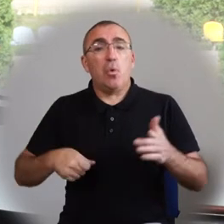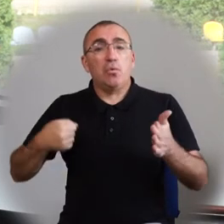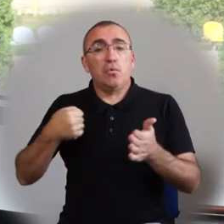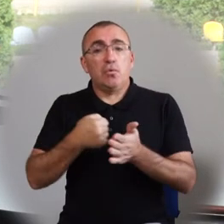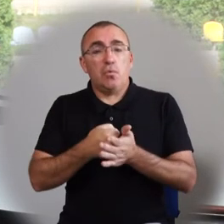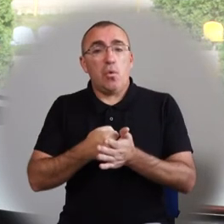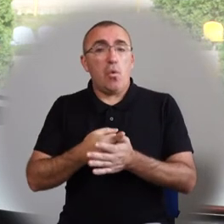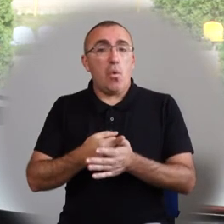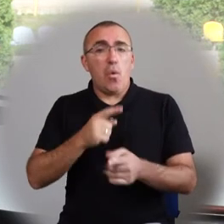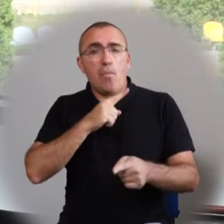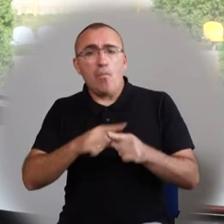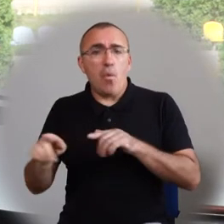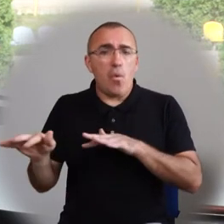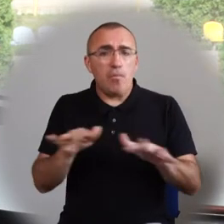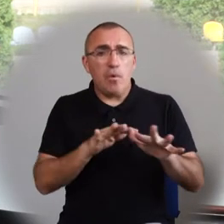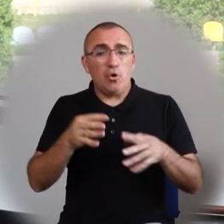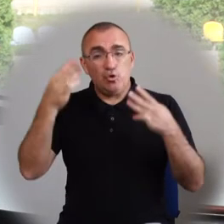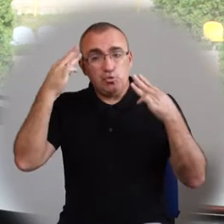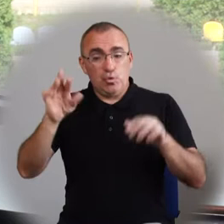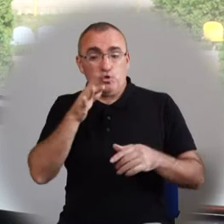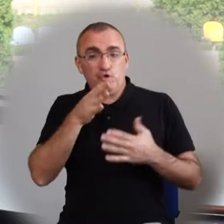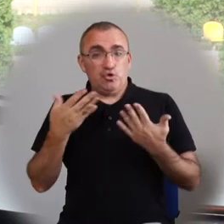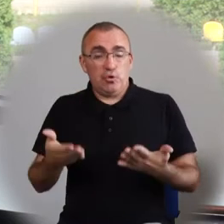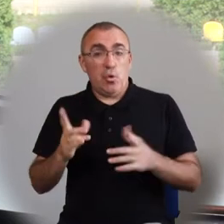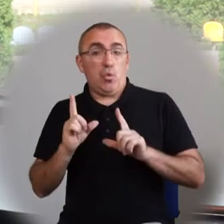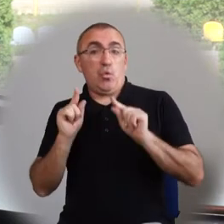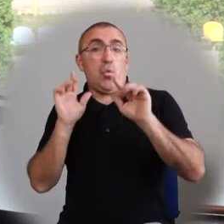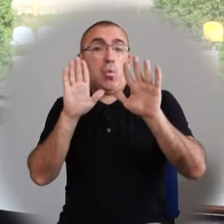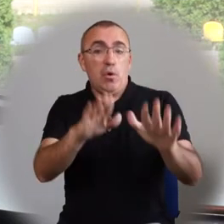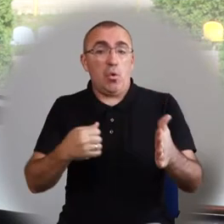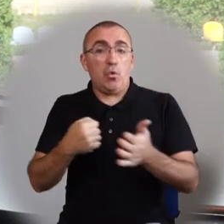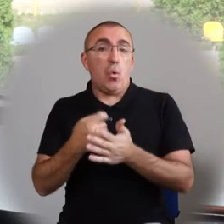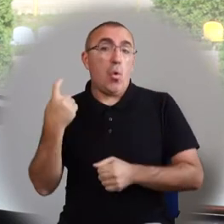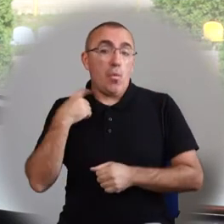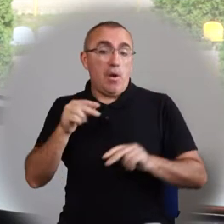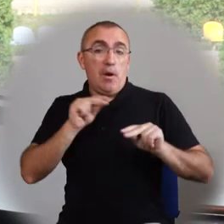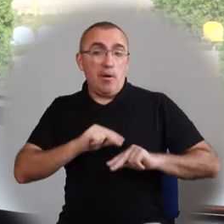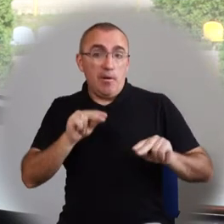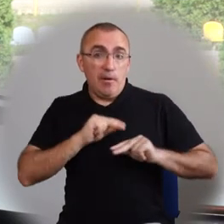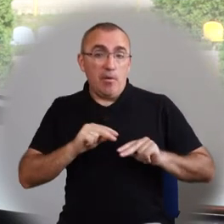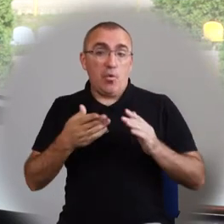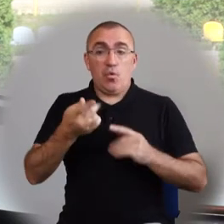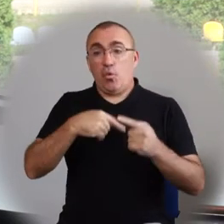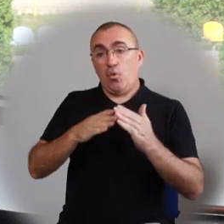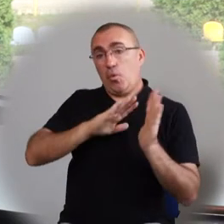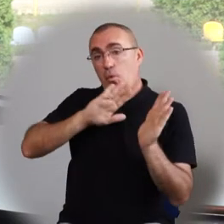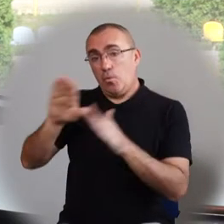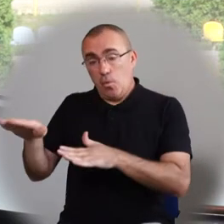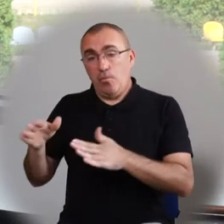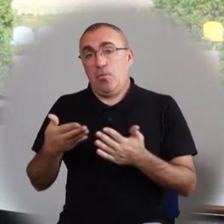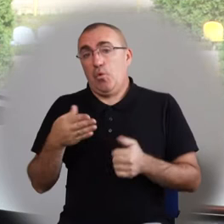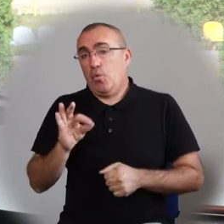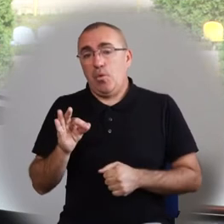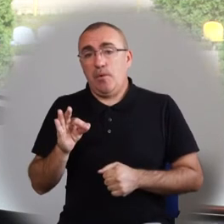щодо мобільності в наш сучасний час, щоб доїхати до Кропивницького на роботу і повернутися додому,